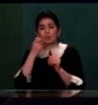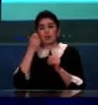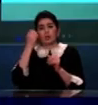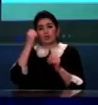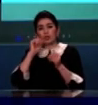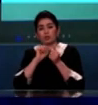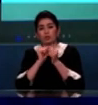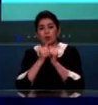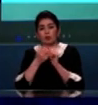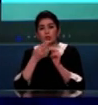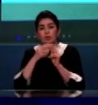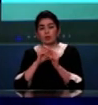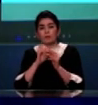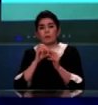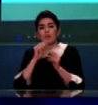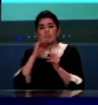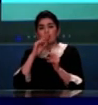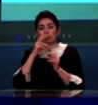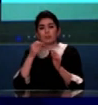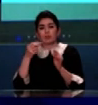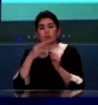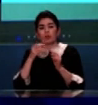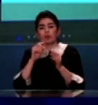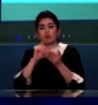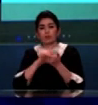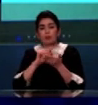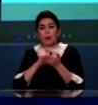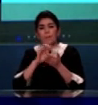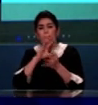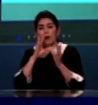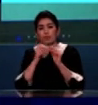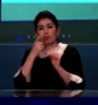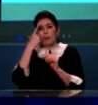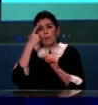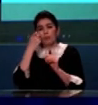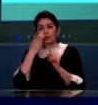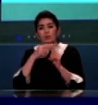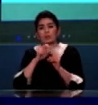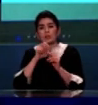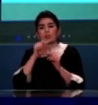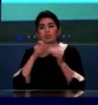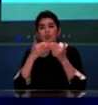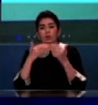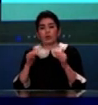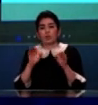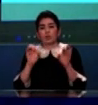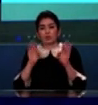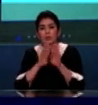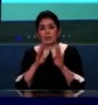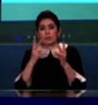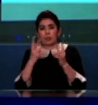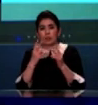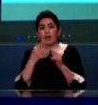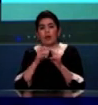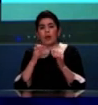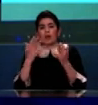qoladi. Buni oldini olish uchun biz flashkamizga yozilayotgan barcha ma'lumotlarni, demak, kirish yo'lini yopib qo'yishimizga to'g'ri keladi.